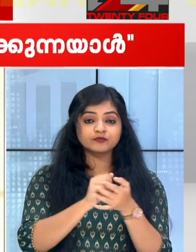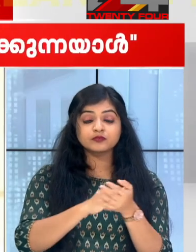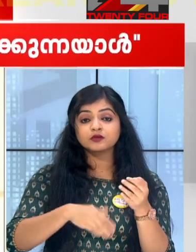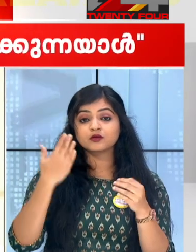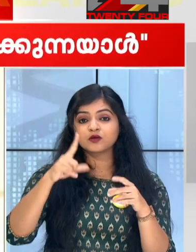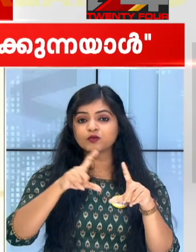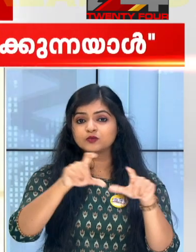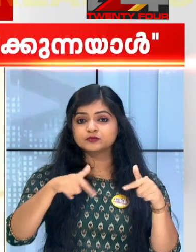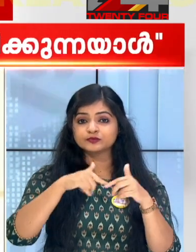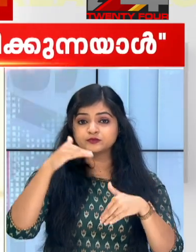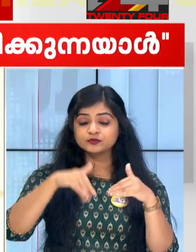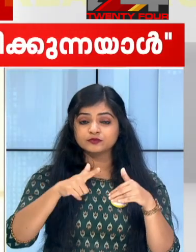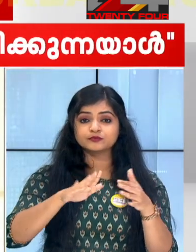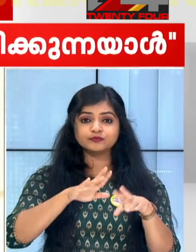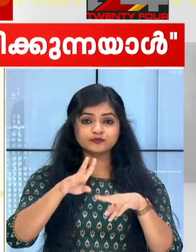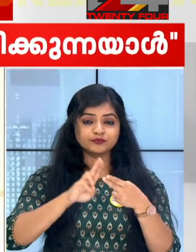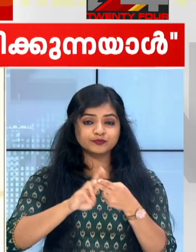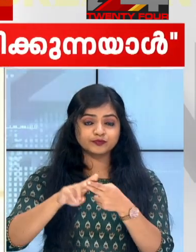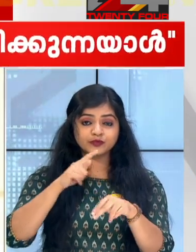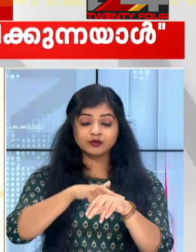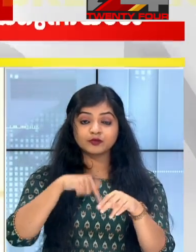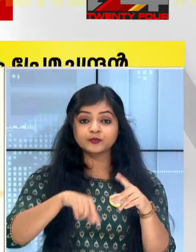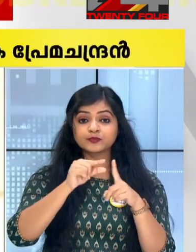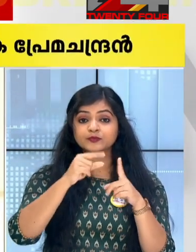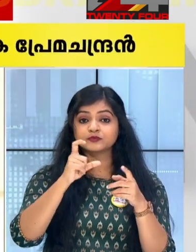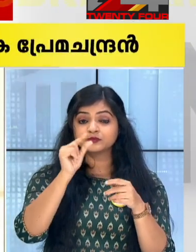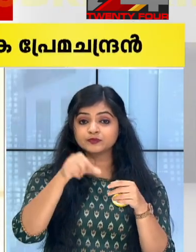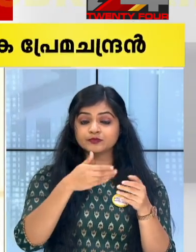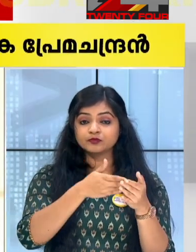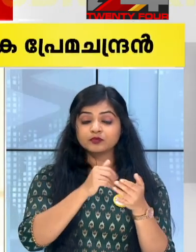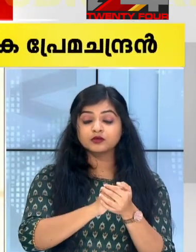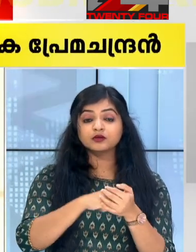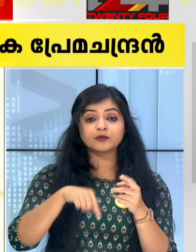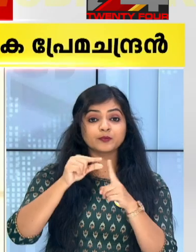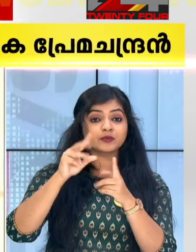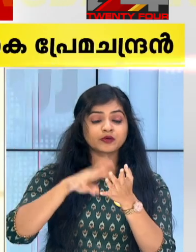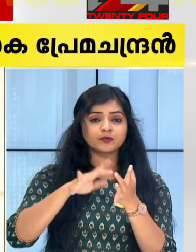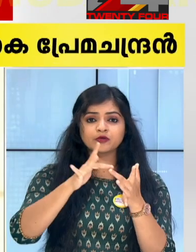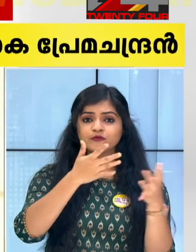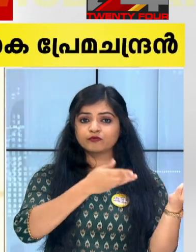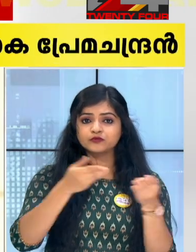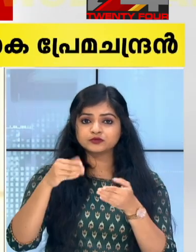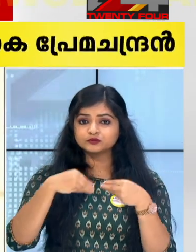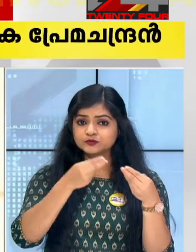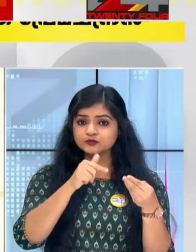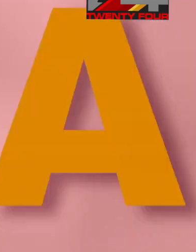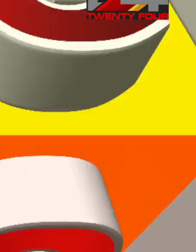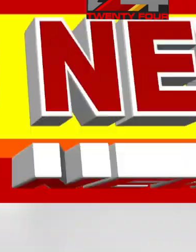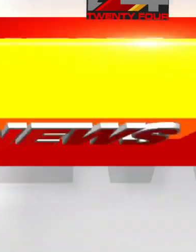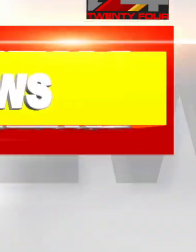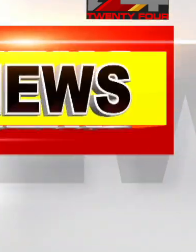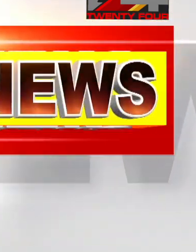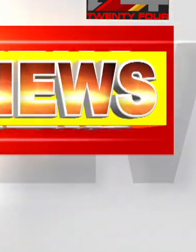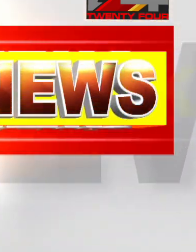തെരഞ്ഞെടുപ്പിന് കളമൊരുങ്ങുന്ന ഘട്ടത്തിൽ തന്നെ പ്രേമചന്ദ്രന് പ്രധാനമന്ത്രി വിരുന്നൊരുക്കിയത് വലിയ രീതിയിൽ ഇടത് കേന്ദ്രങ്ങൾ ചർച്ചയാക്കിയിരുന്നു. ഇതിന്